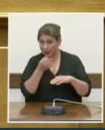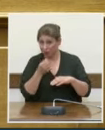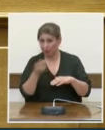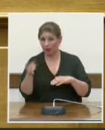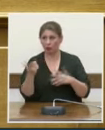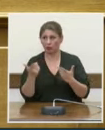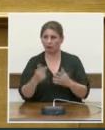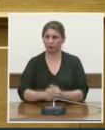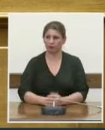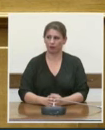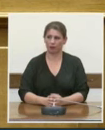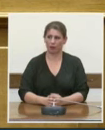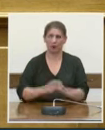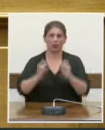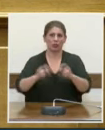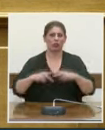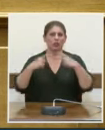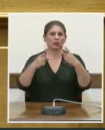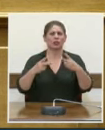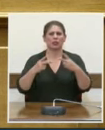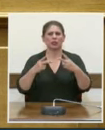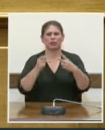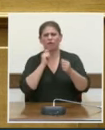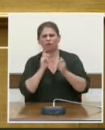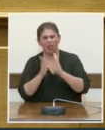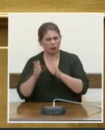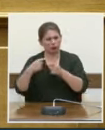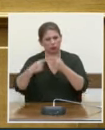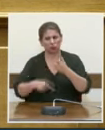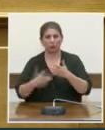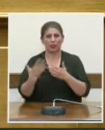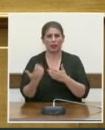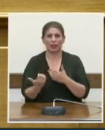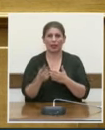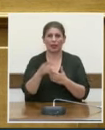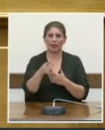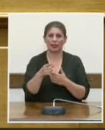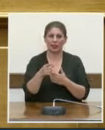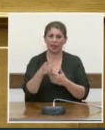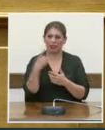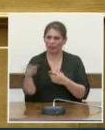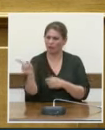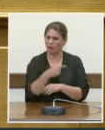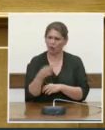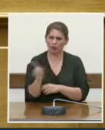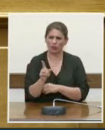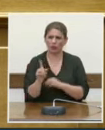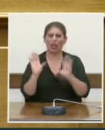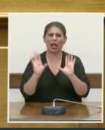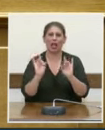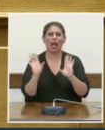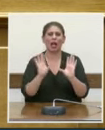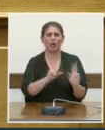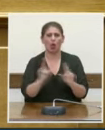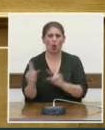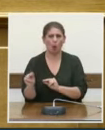η ανάρτηση στα social media του Στέφανου Κασελάκη αφορούσε διαφορετικά και ανώμια είδη λαδιού. Τι ψάξαμε λιγάκι, μήπως έγινε